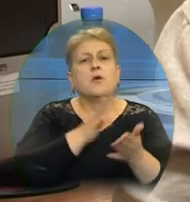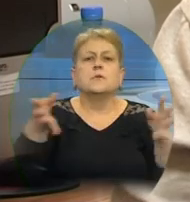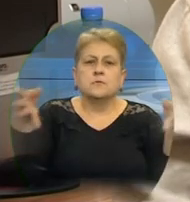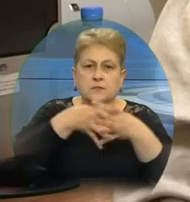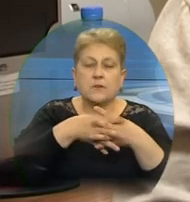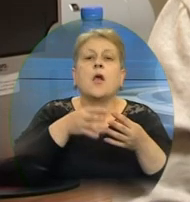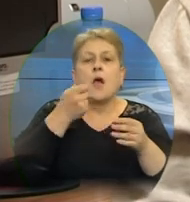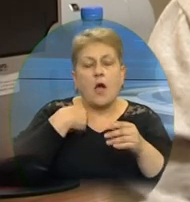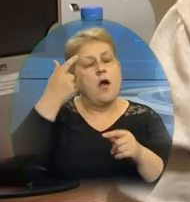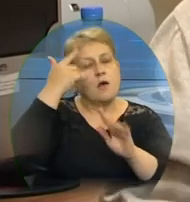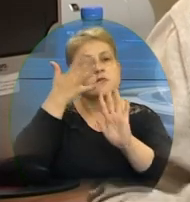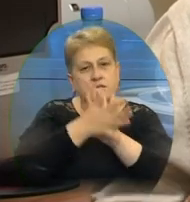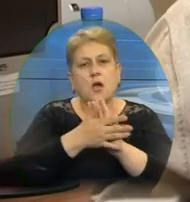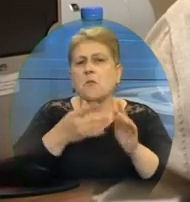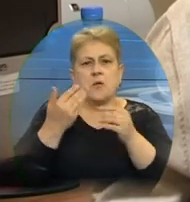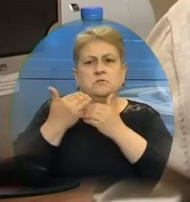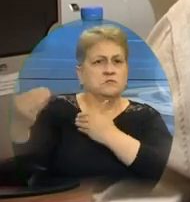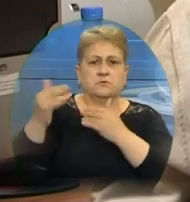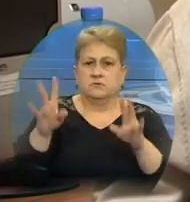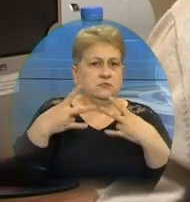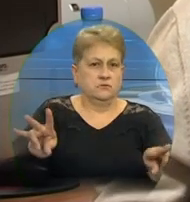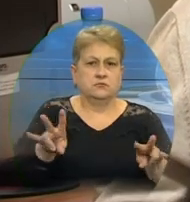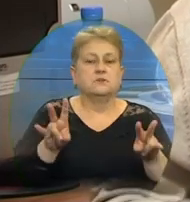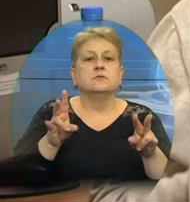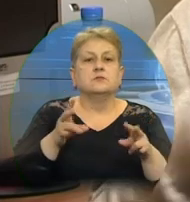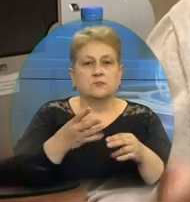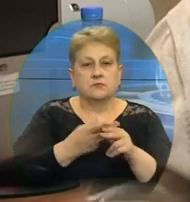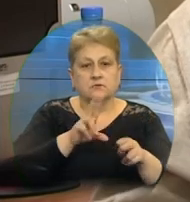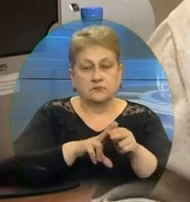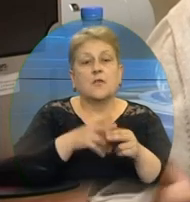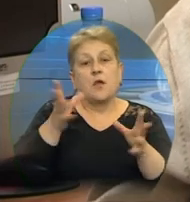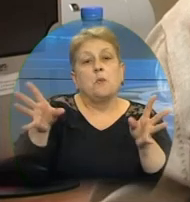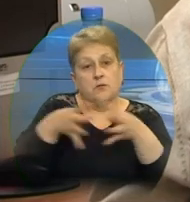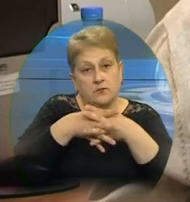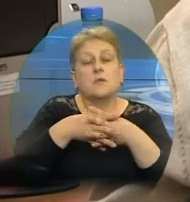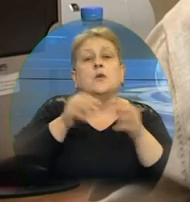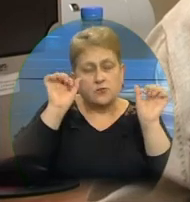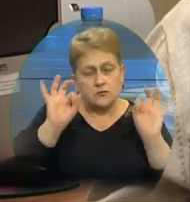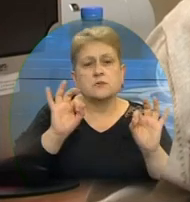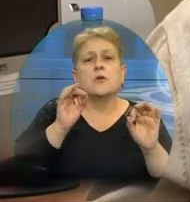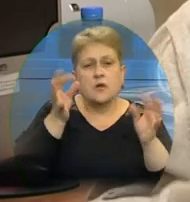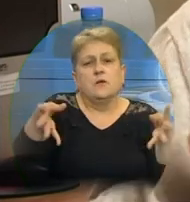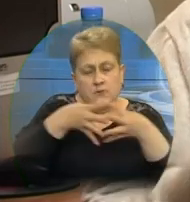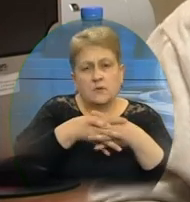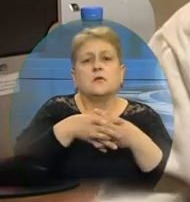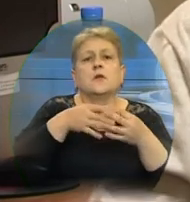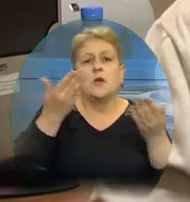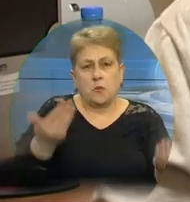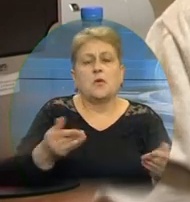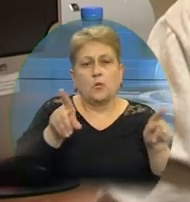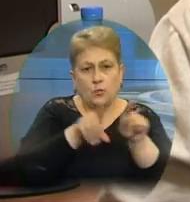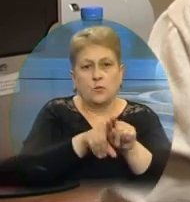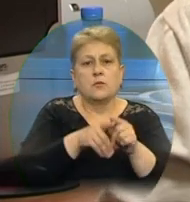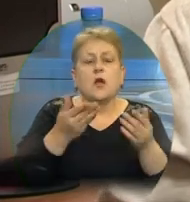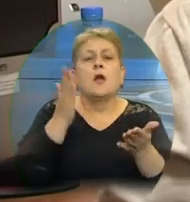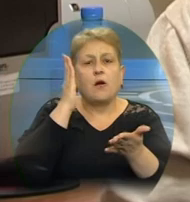ներառվել, իսկ հետո մենք հասկացանք, որ մեկուսանալու խնդիր չկա, ներառական թող լինի իսկապես ներառական, եւ այստեղ հիմա, ինչպես